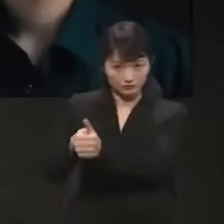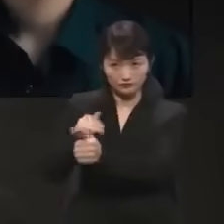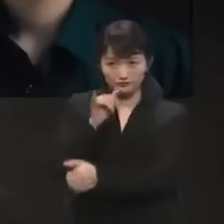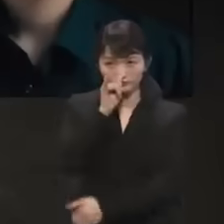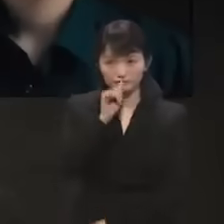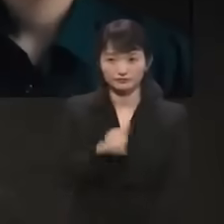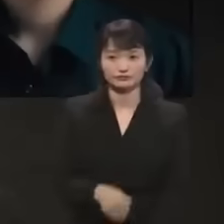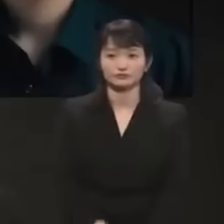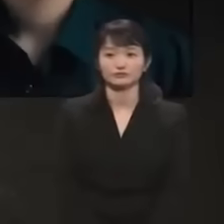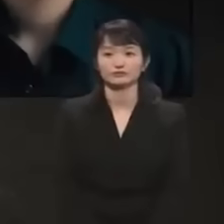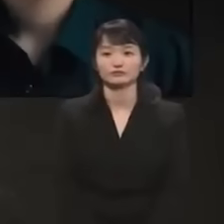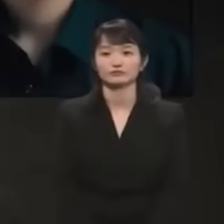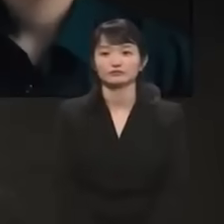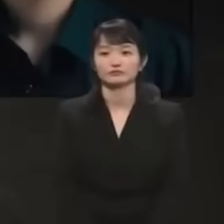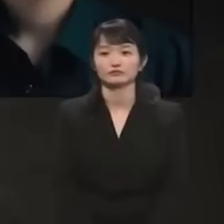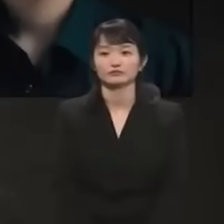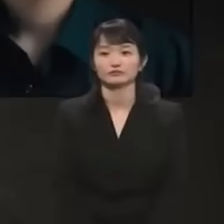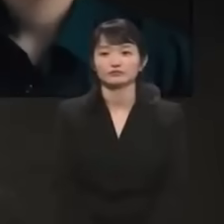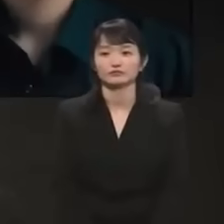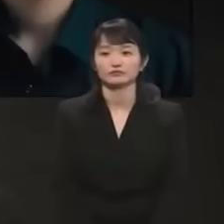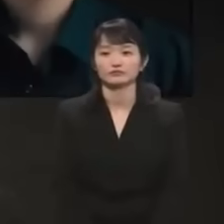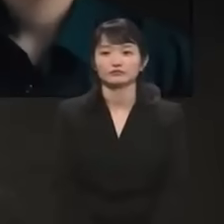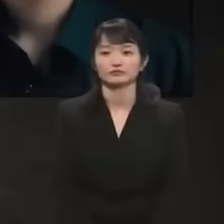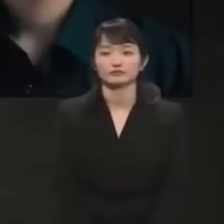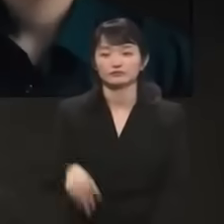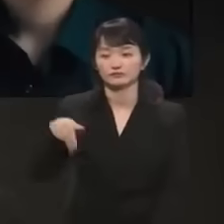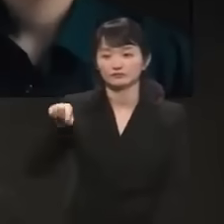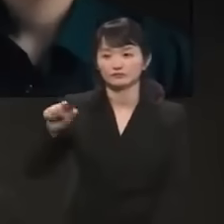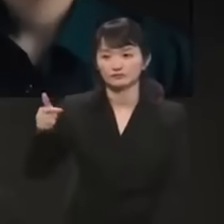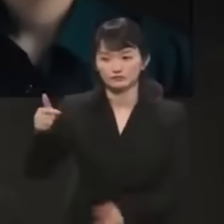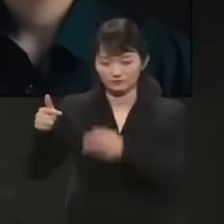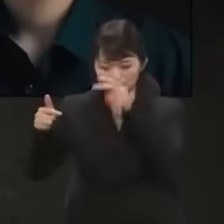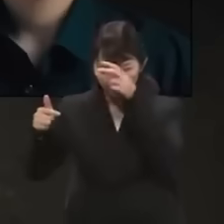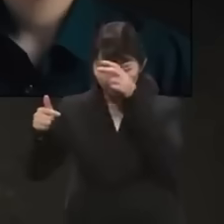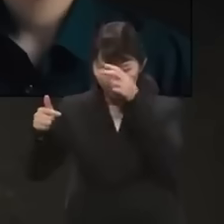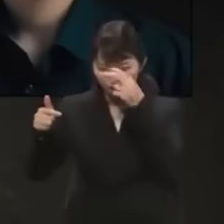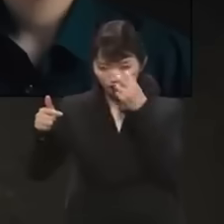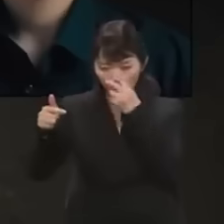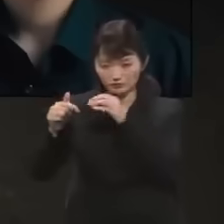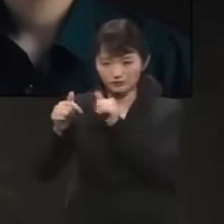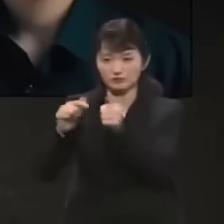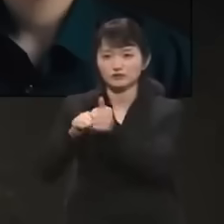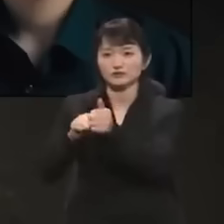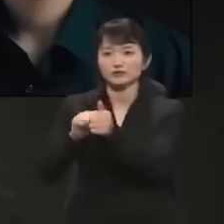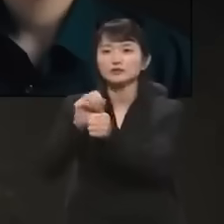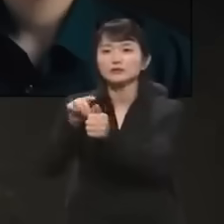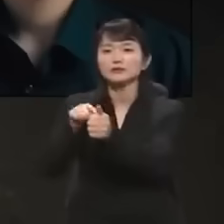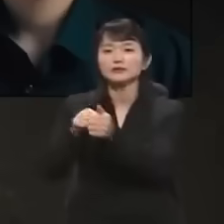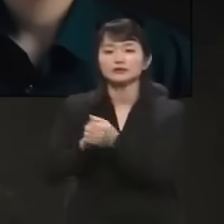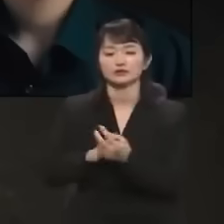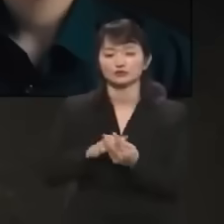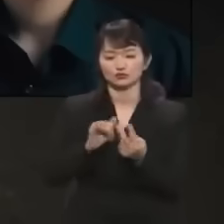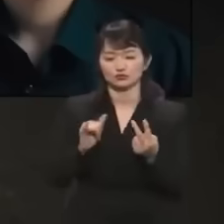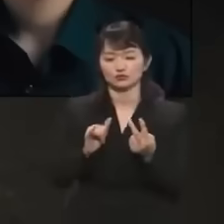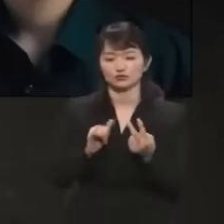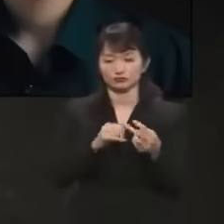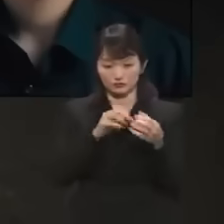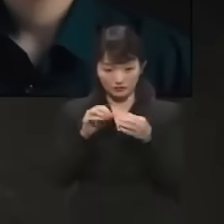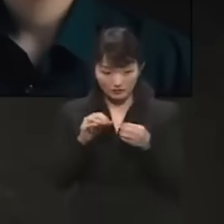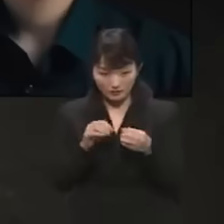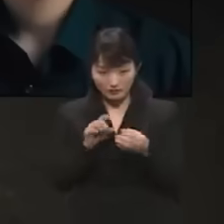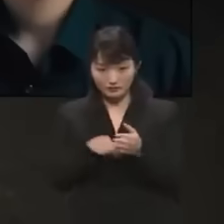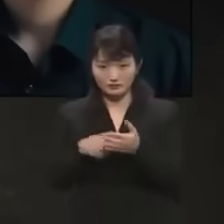내용도 전해졌어요 그렇습니다 전조가 수사관에게 남현이 시 5분간 단둘이 대화할 시간을 달라고 요청했다고 하는데 뭐